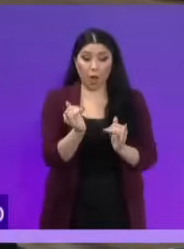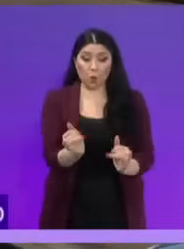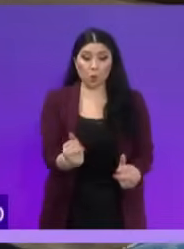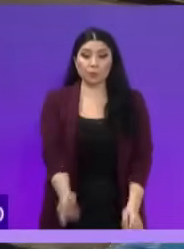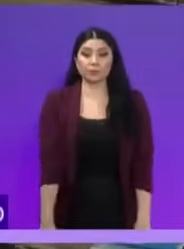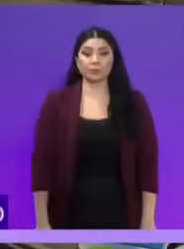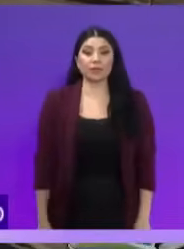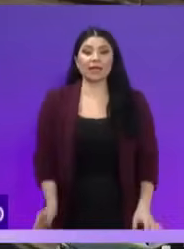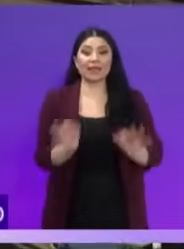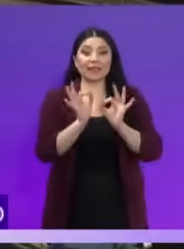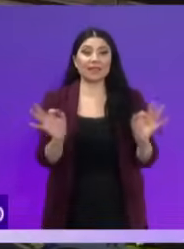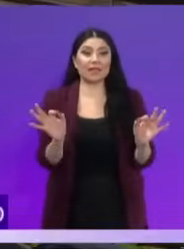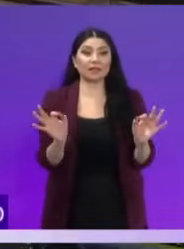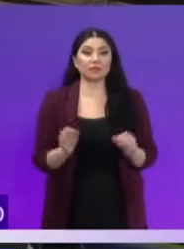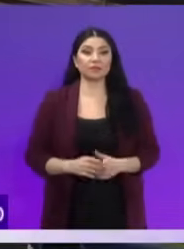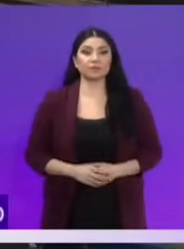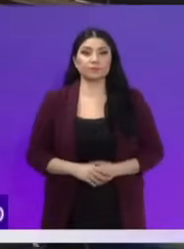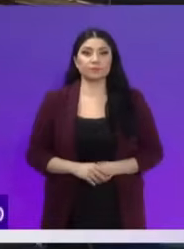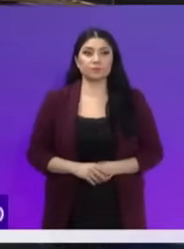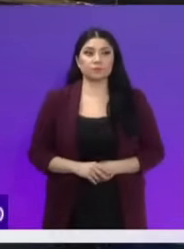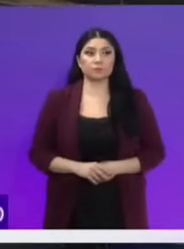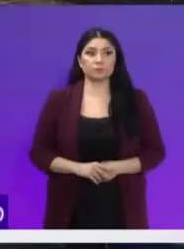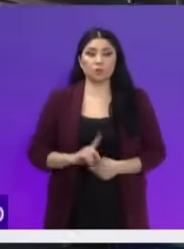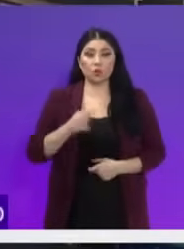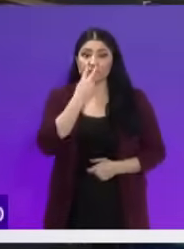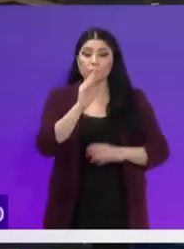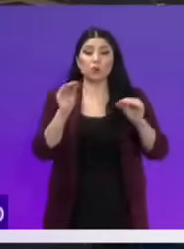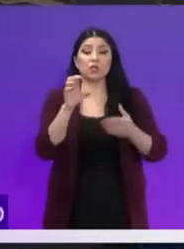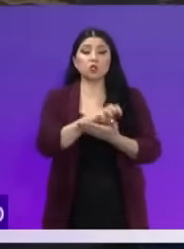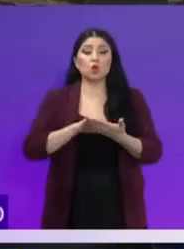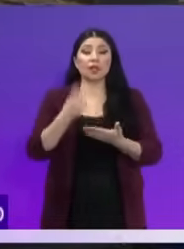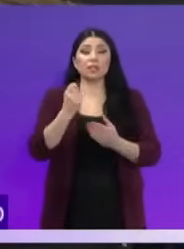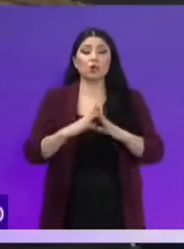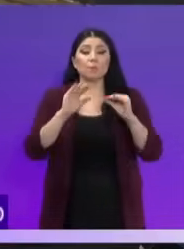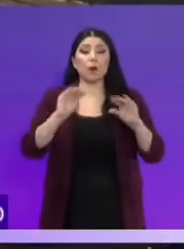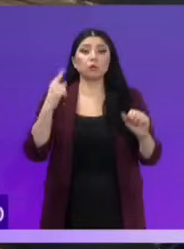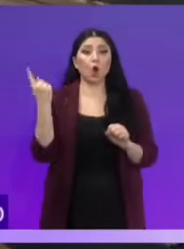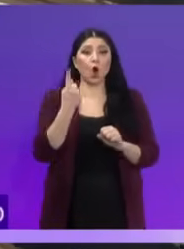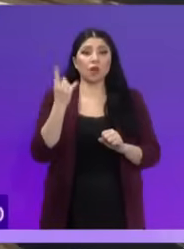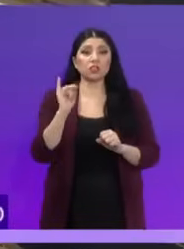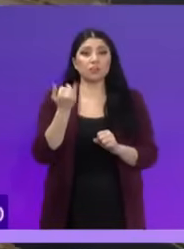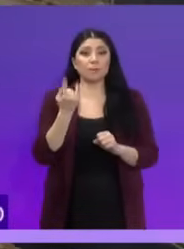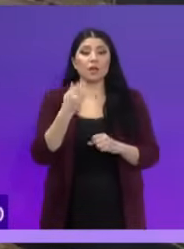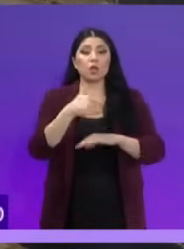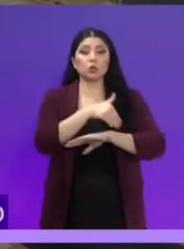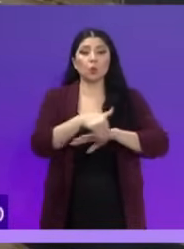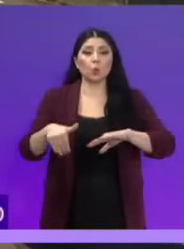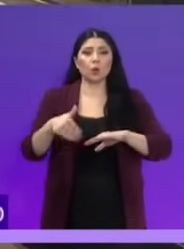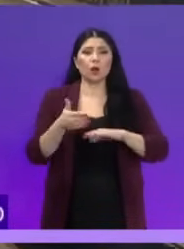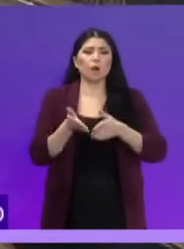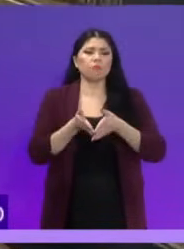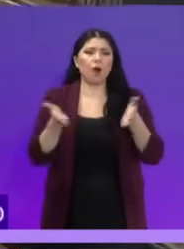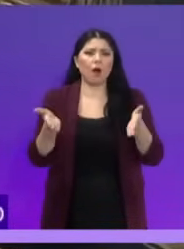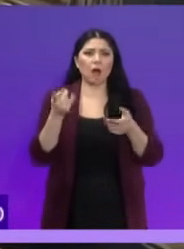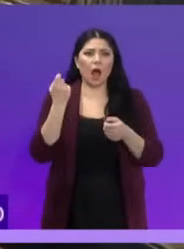acum în direct se pot vedea în foarte multe zone din țară, în mai multe orașe și pe șoselele mari